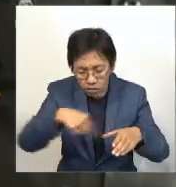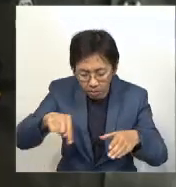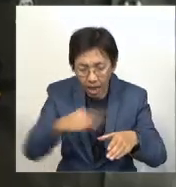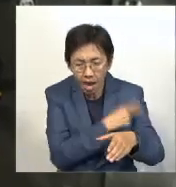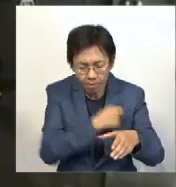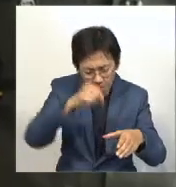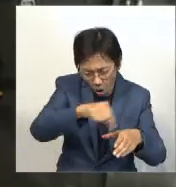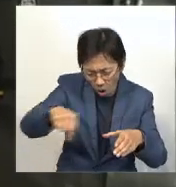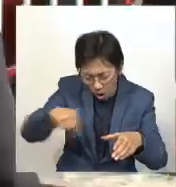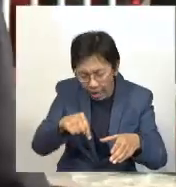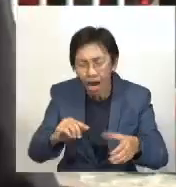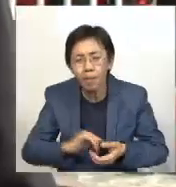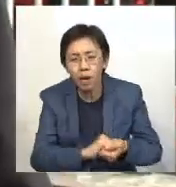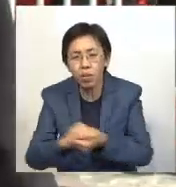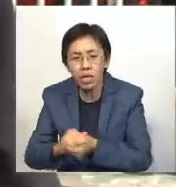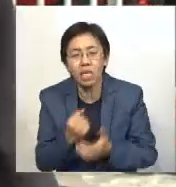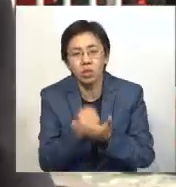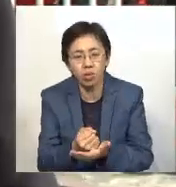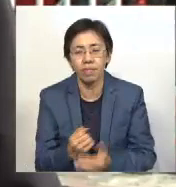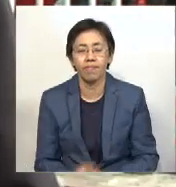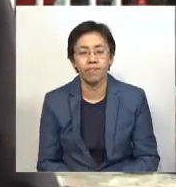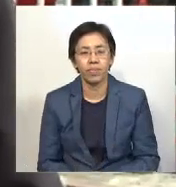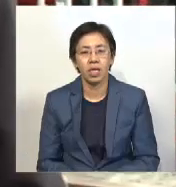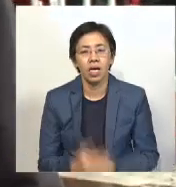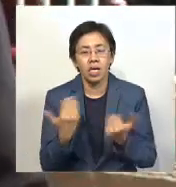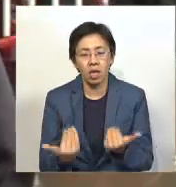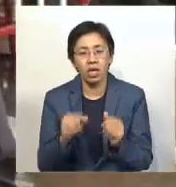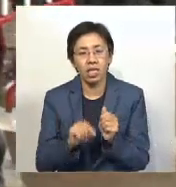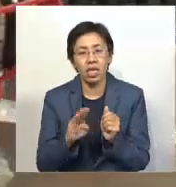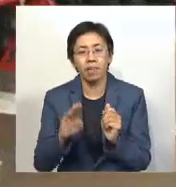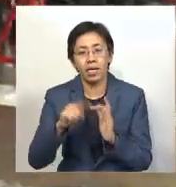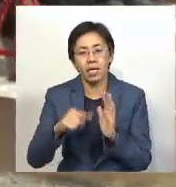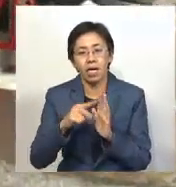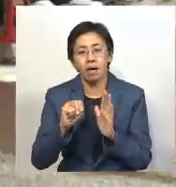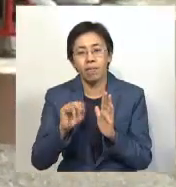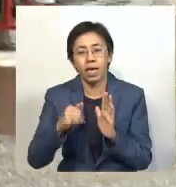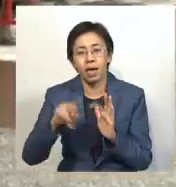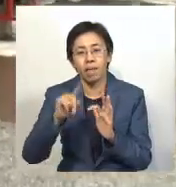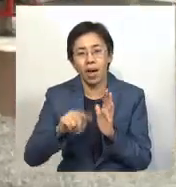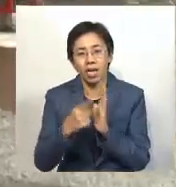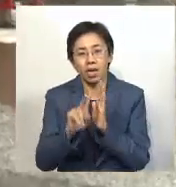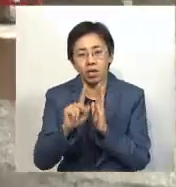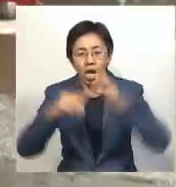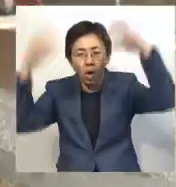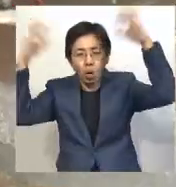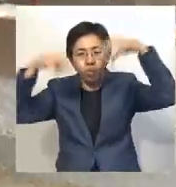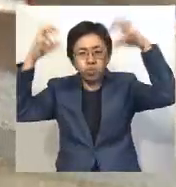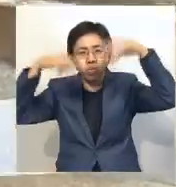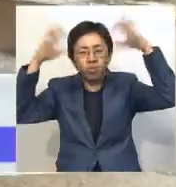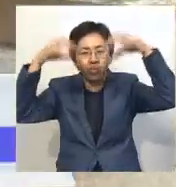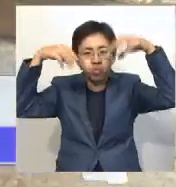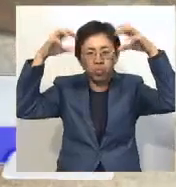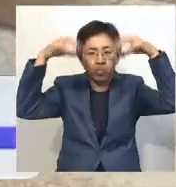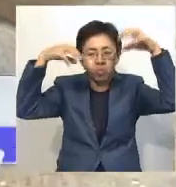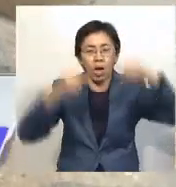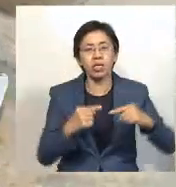จากอำเภอต่างๆมาช่วยด้วย ค่ะขณะนี้นะคะที่อำเภอบ้านไผ่จังหวัดขอนแก่นค่ะก็มีฝนตกลงมาอย่างต่อเนื่องนะคะ